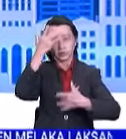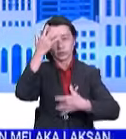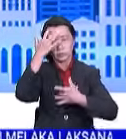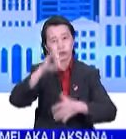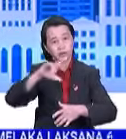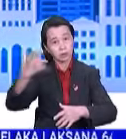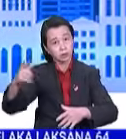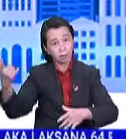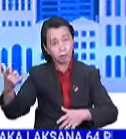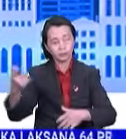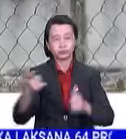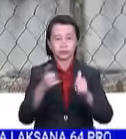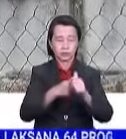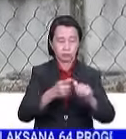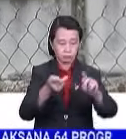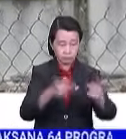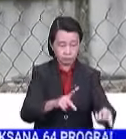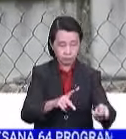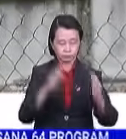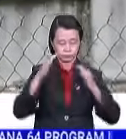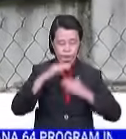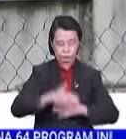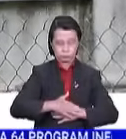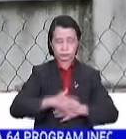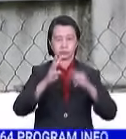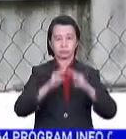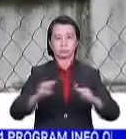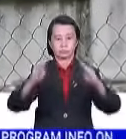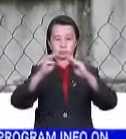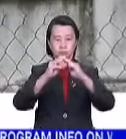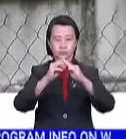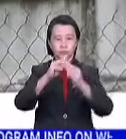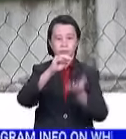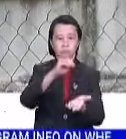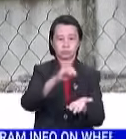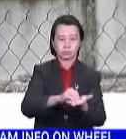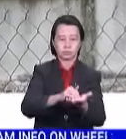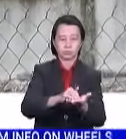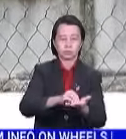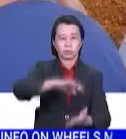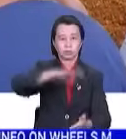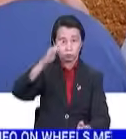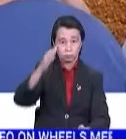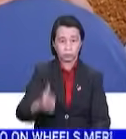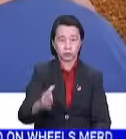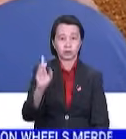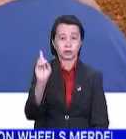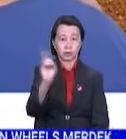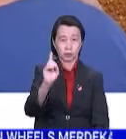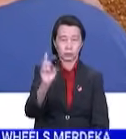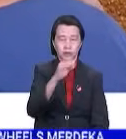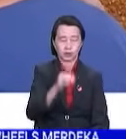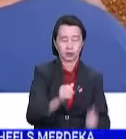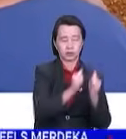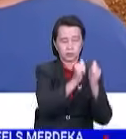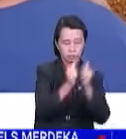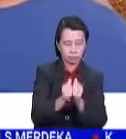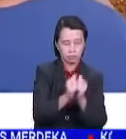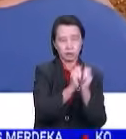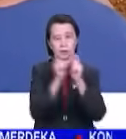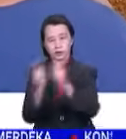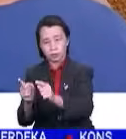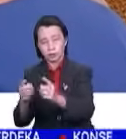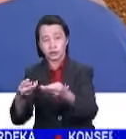lain terdahulu jenazah disholatkan di masjid Saidina Umar al-khattab Bukit Damansara dan diiringi ke